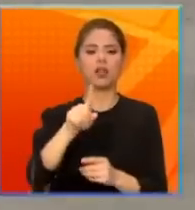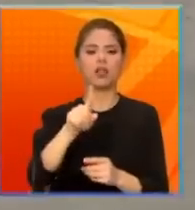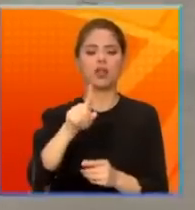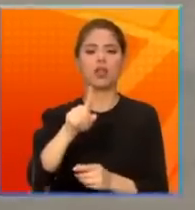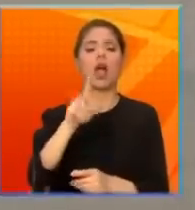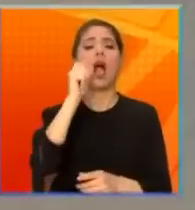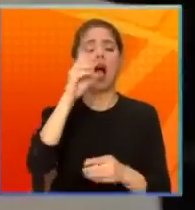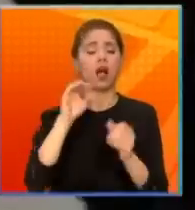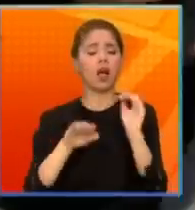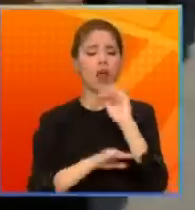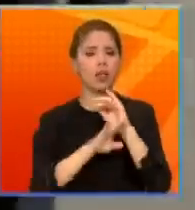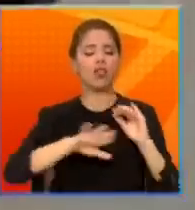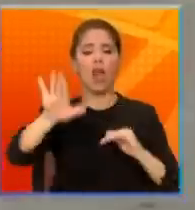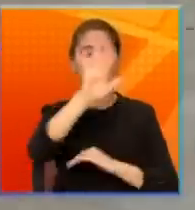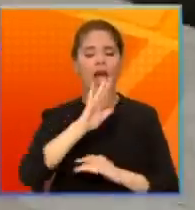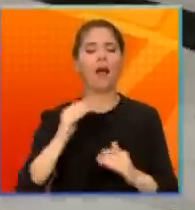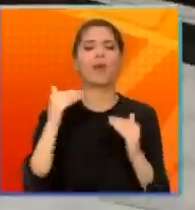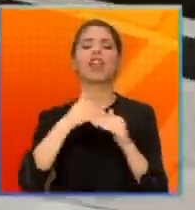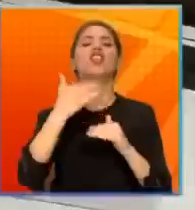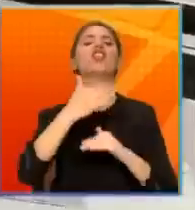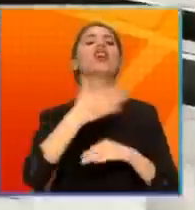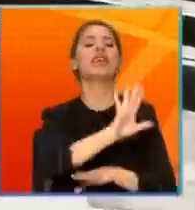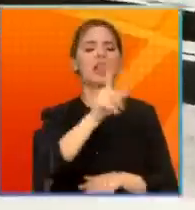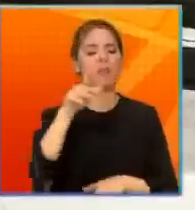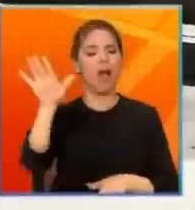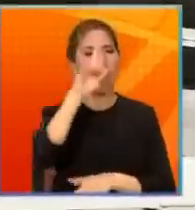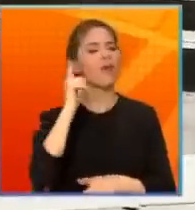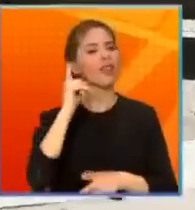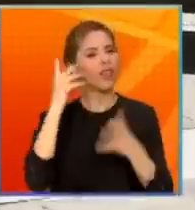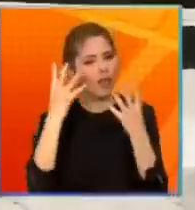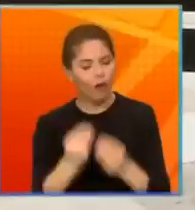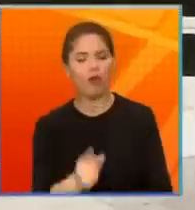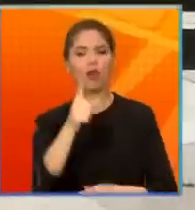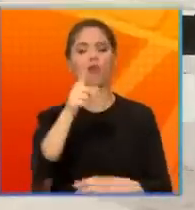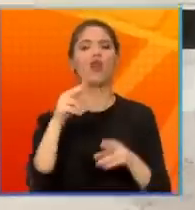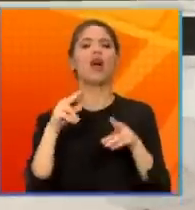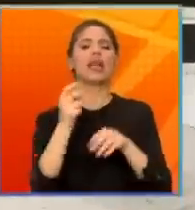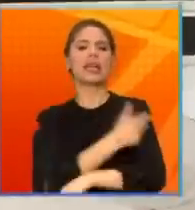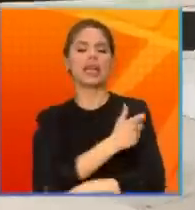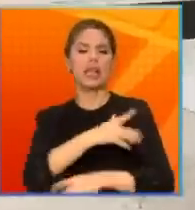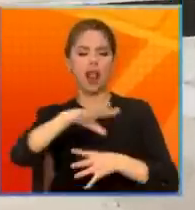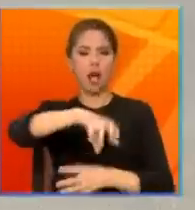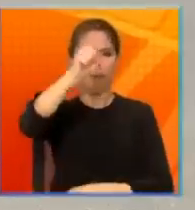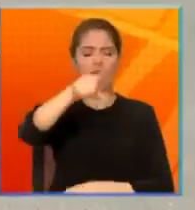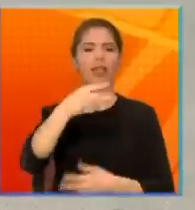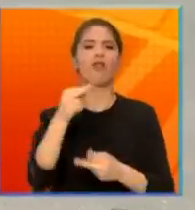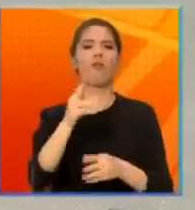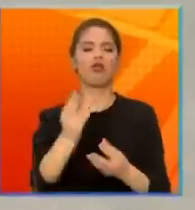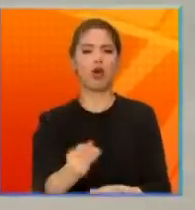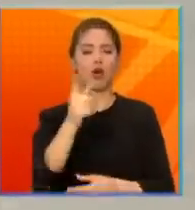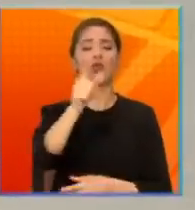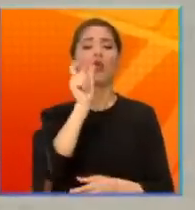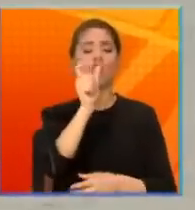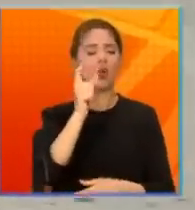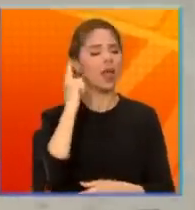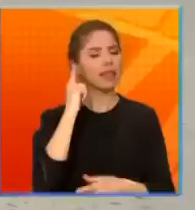Ankara'da yaşayanlar evde kal çağrısına uydu. Sokaklar tenhalaştı. Yoğunluğun hiç eksik olmadığı Kızılay Meydanı adeta boş kaldı. Uyarıları